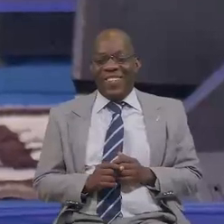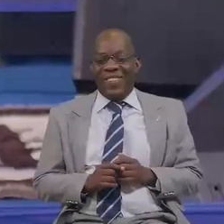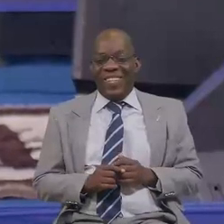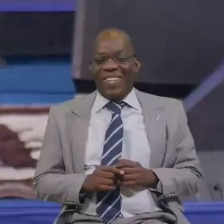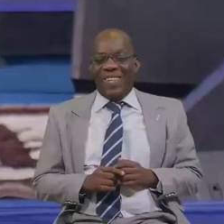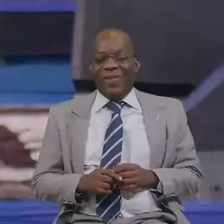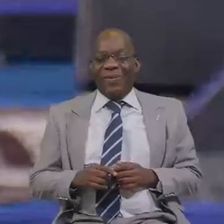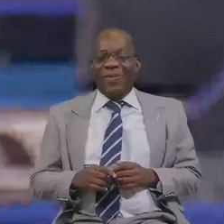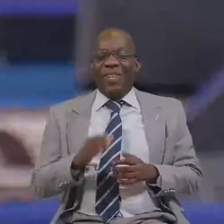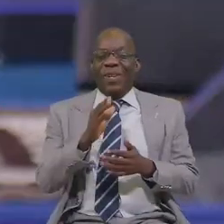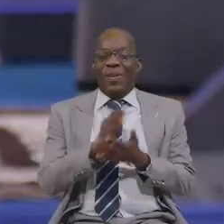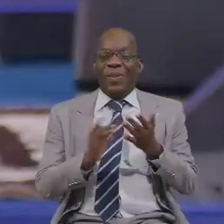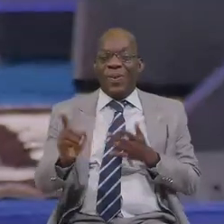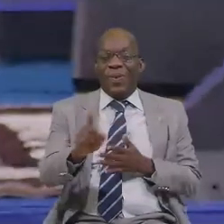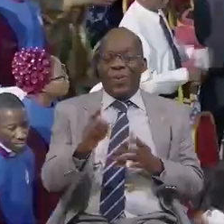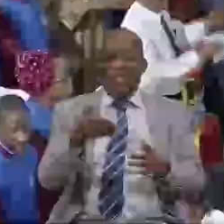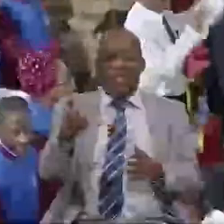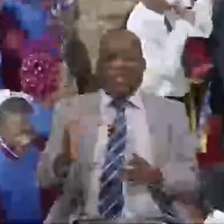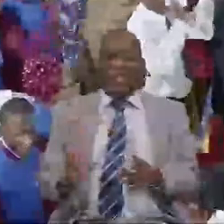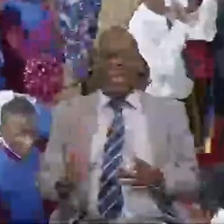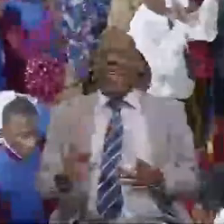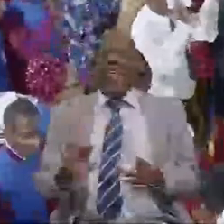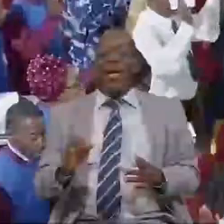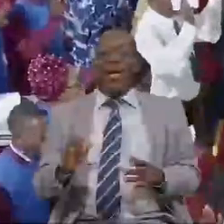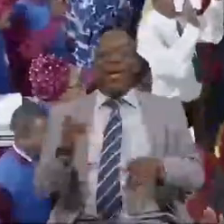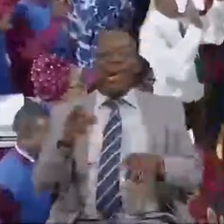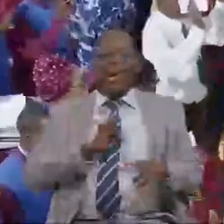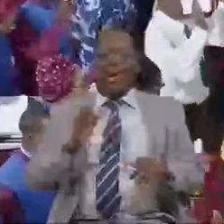Quelqu'un là-bas, je dis gloire à Dieu.